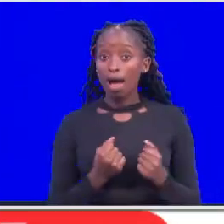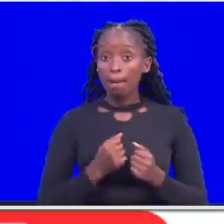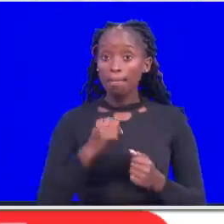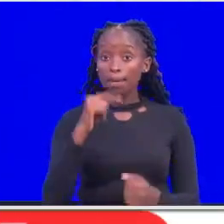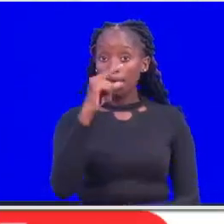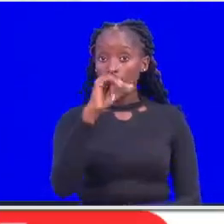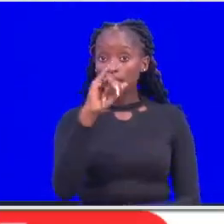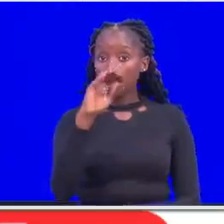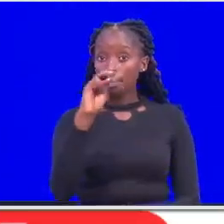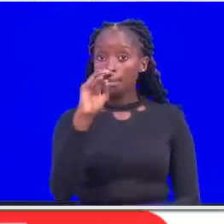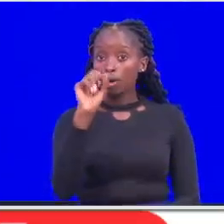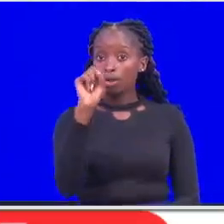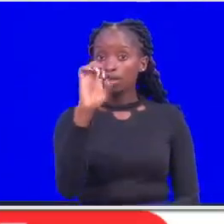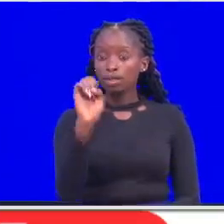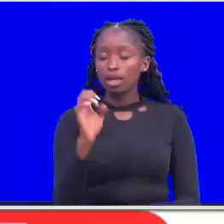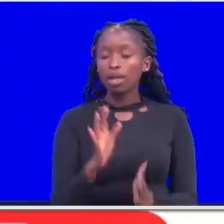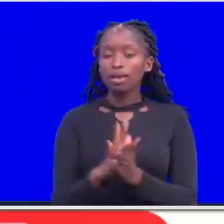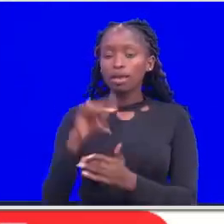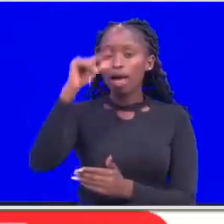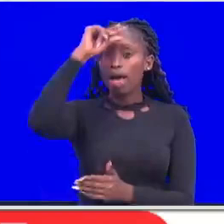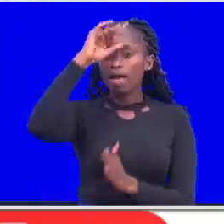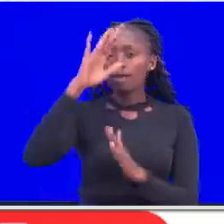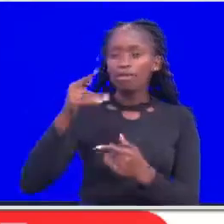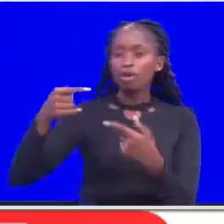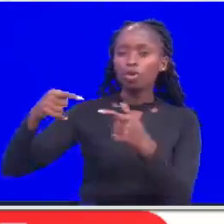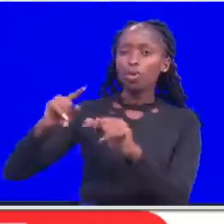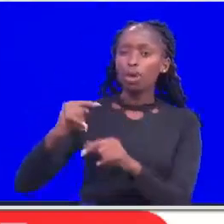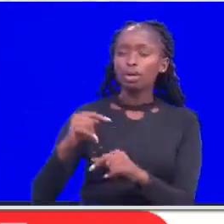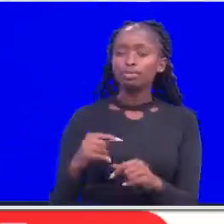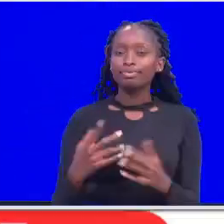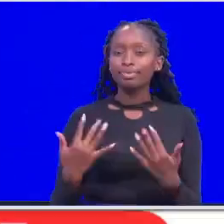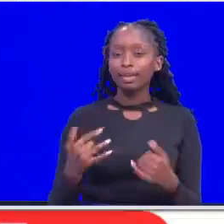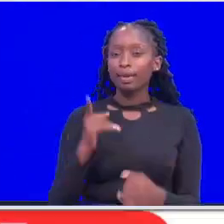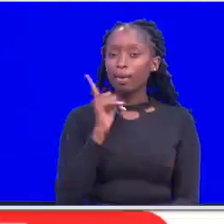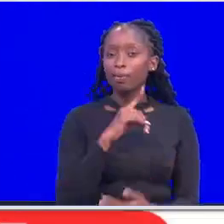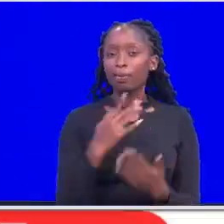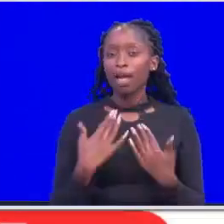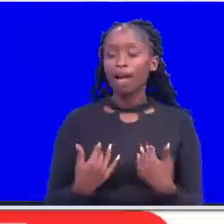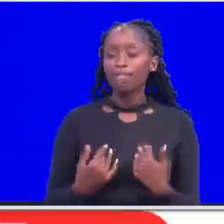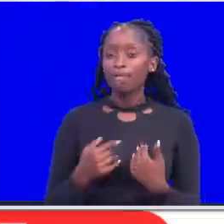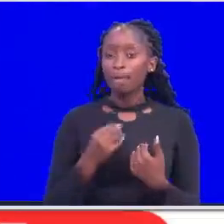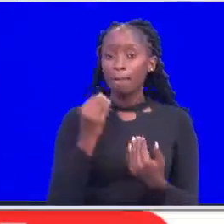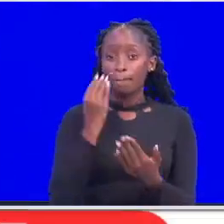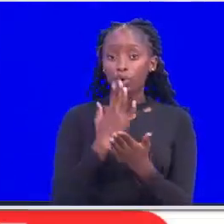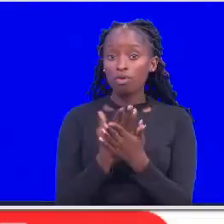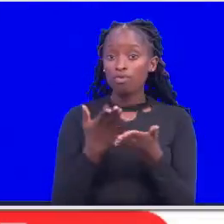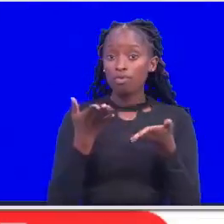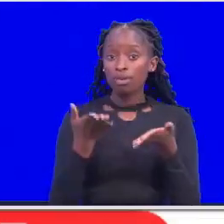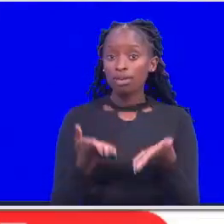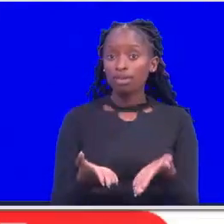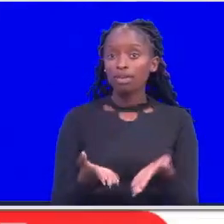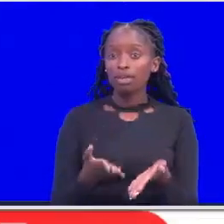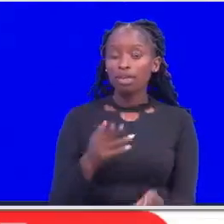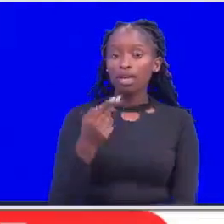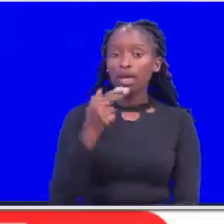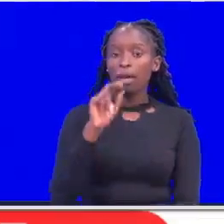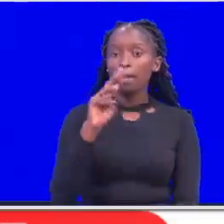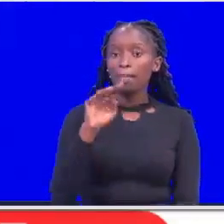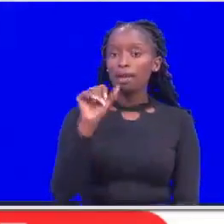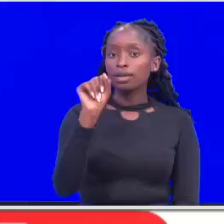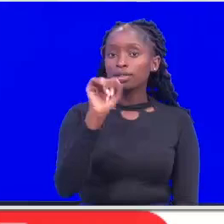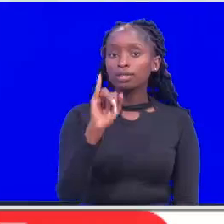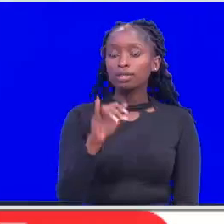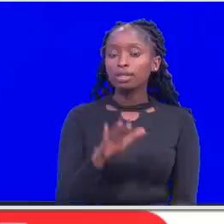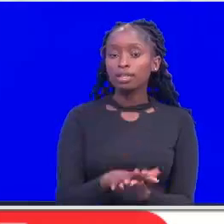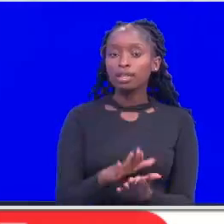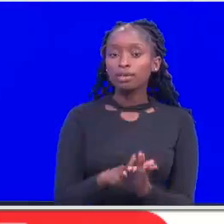ameniambia, na governor wenu tayari ameidhinisha ya kwamba hapa Hamisi tuweke affordable